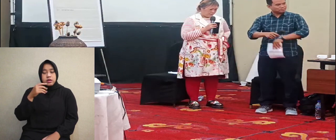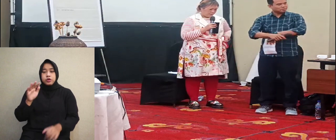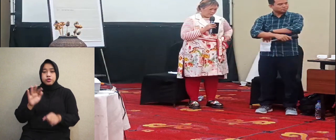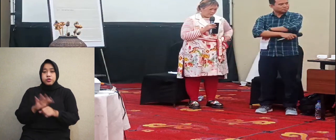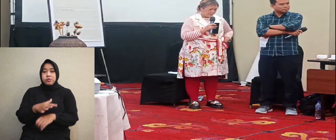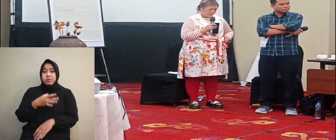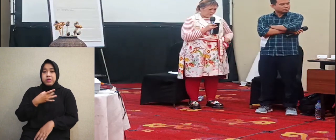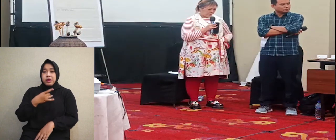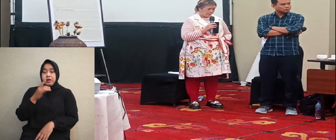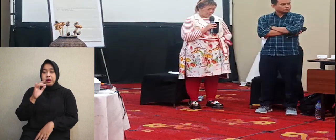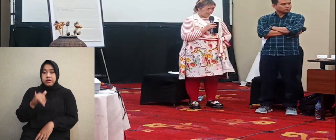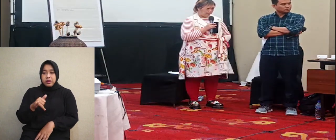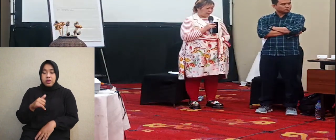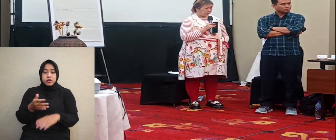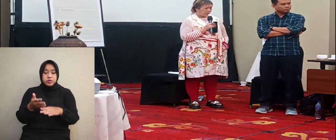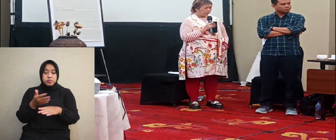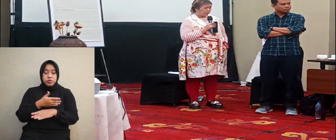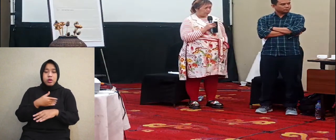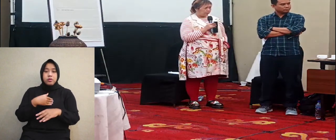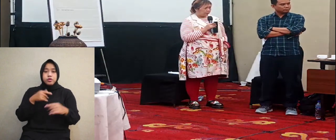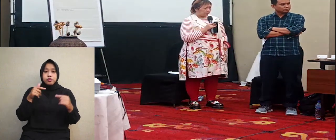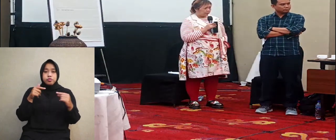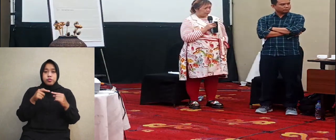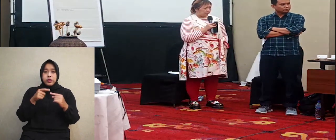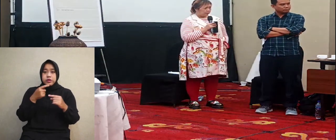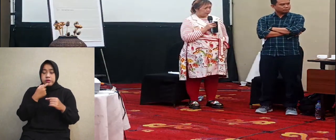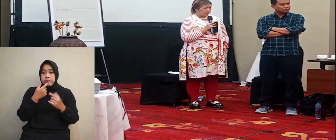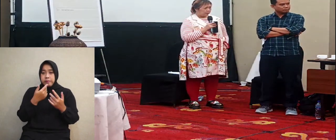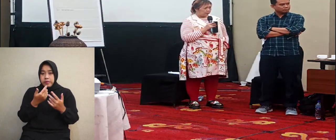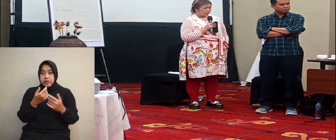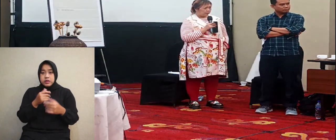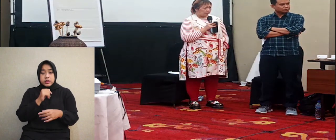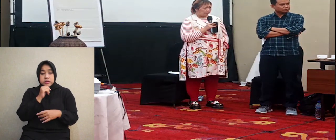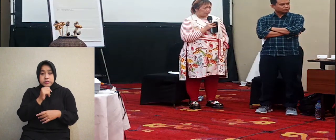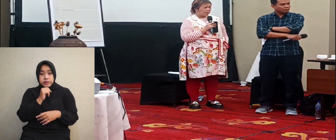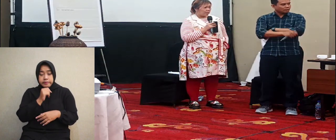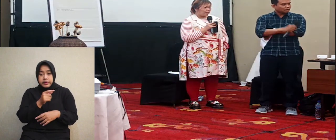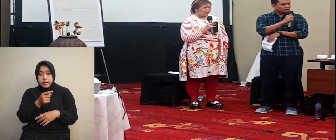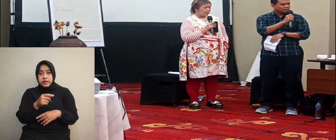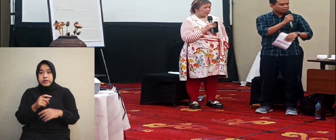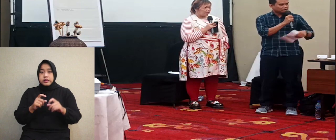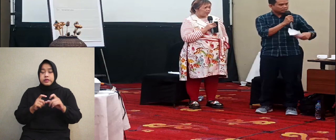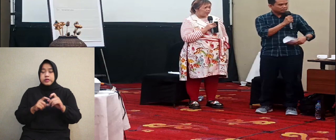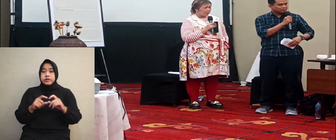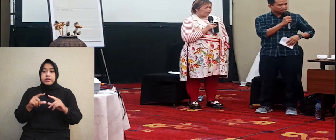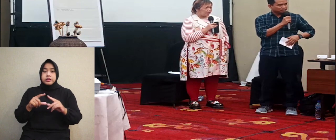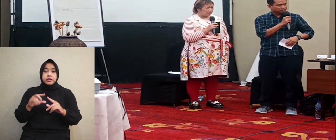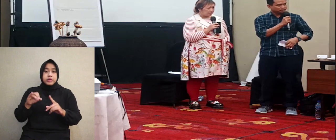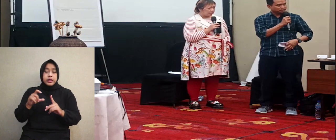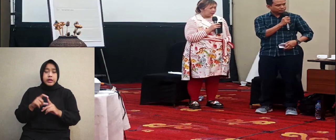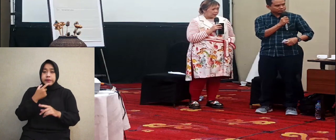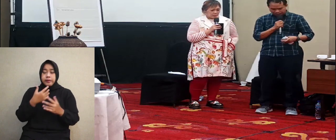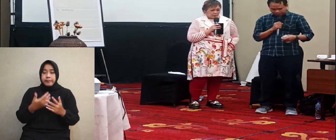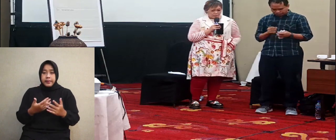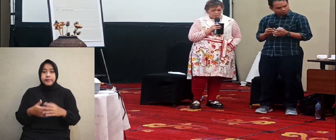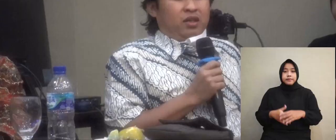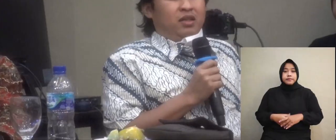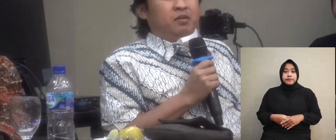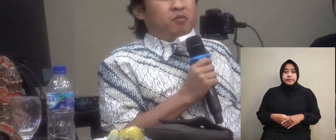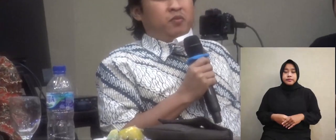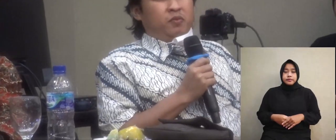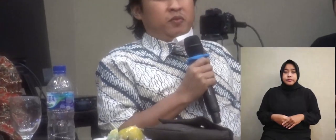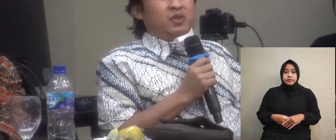menarik memang tadi juga sudah sempat di singgung oleh Mas Said ya terkait dengan